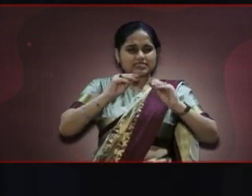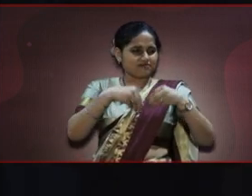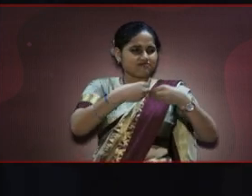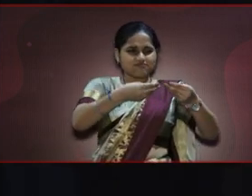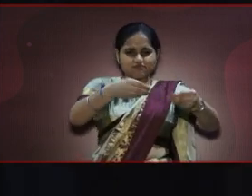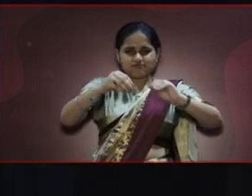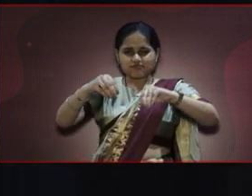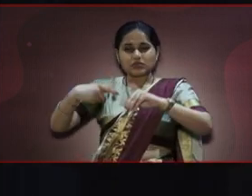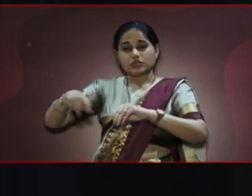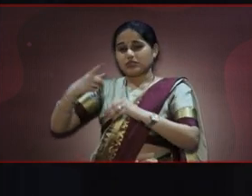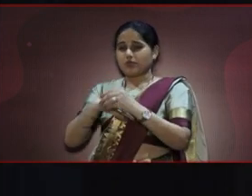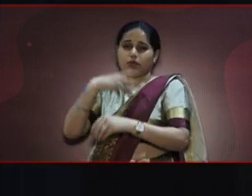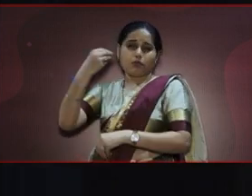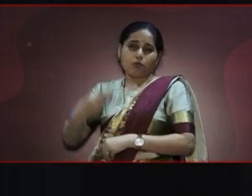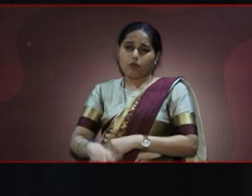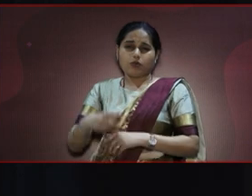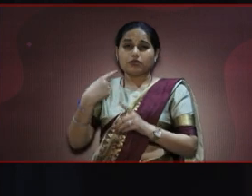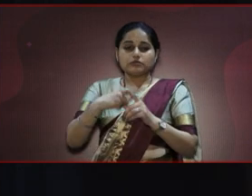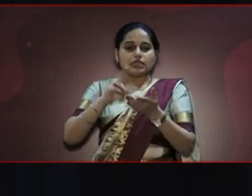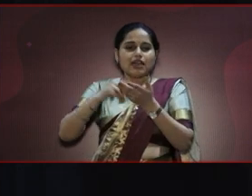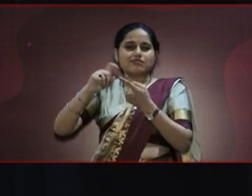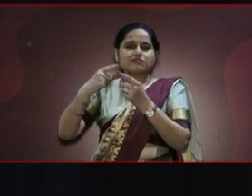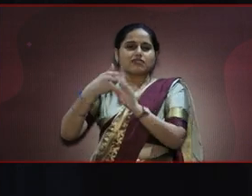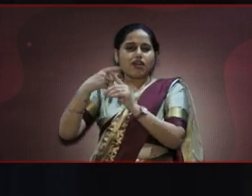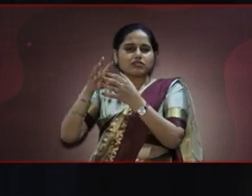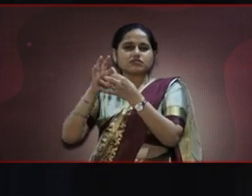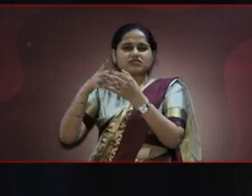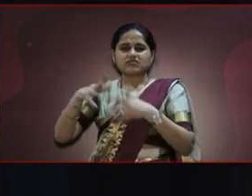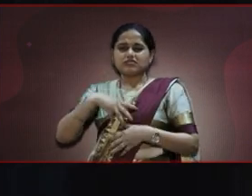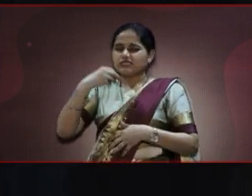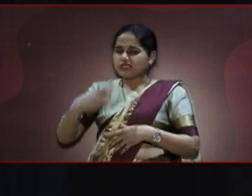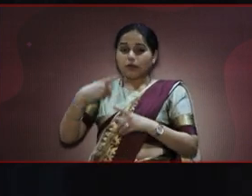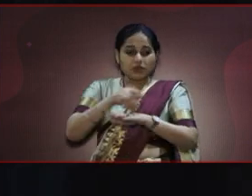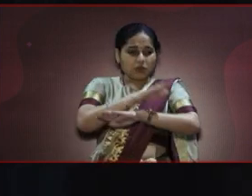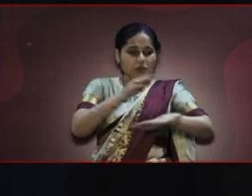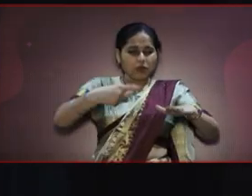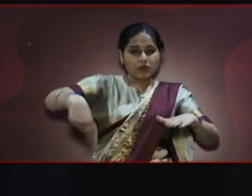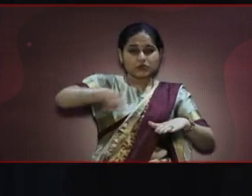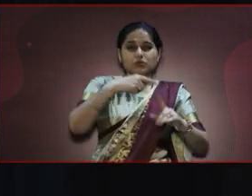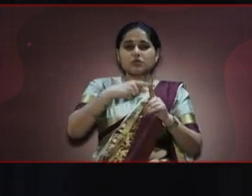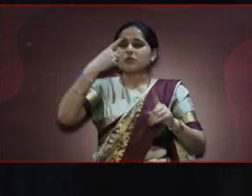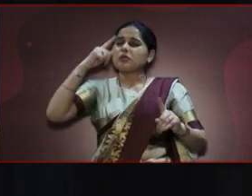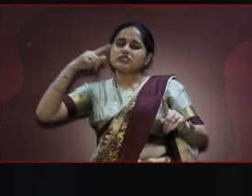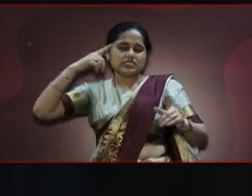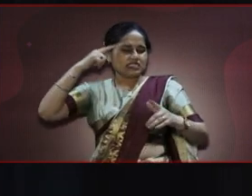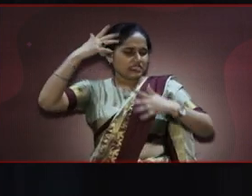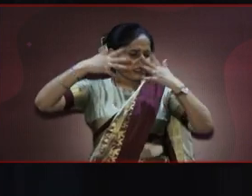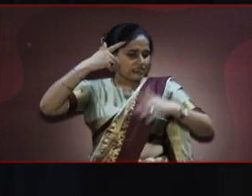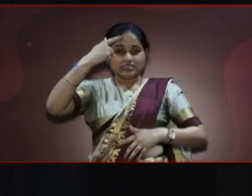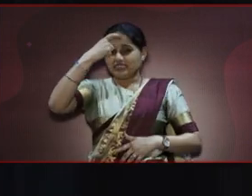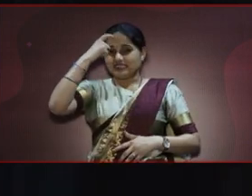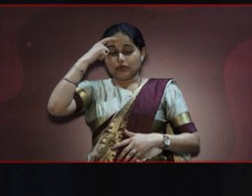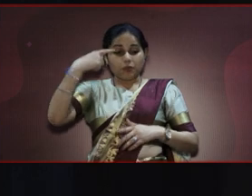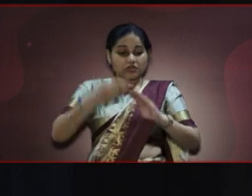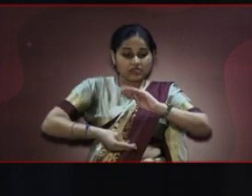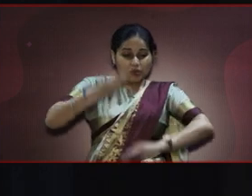था, एनसीईआरटी की प्रतिष्ठा को भी क्षति पहुंचती थी, गवर्नमेंट के रेवेन्यू को क्षति पहुंचती थी और बच्चों को और पेरेंट्स को खास करके बड़ी परेशानी होती थी और बहुत ऊंची